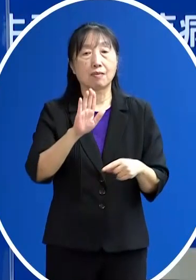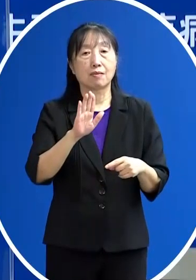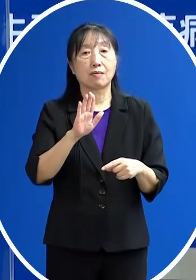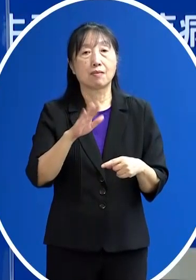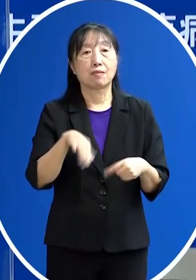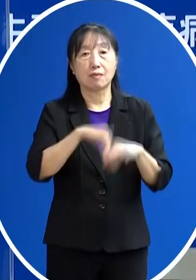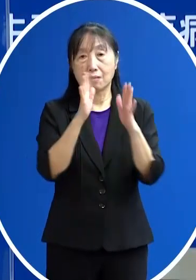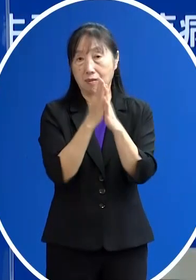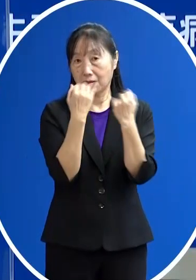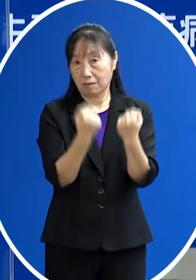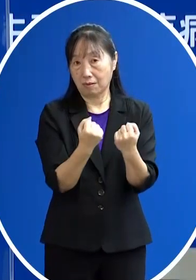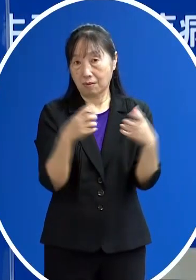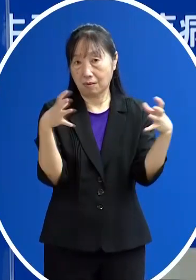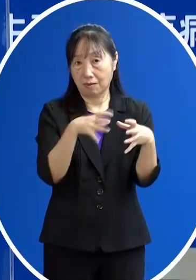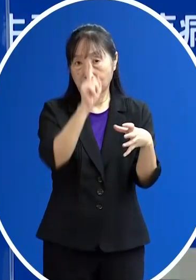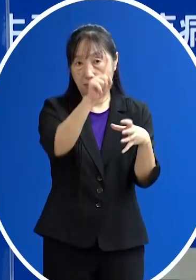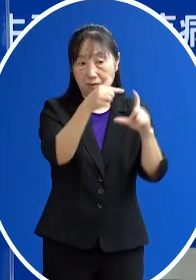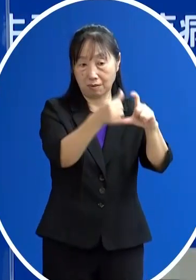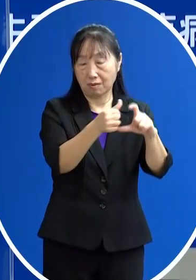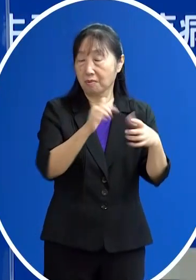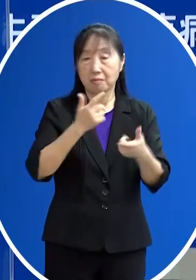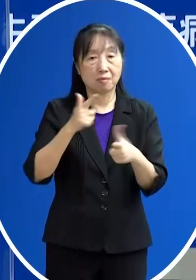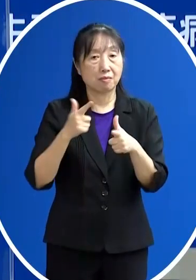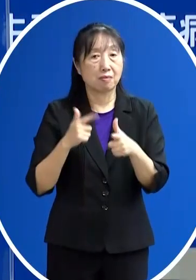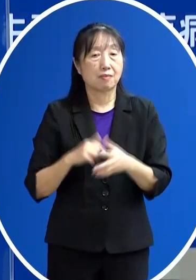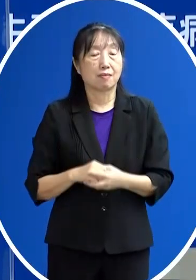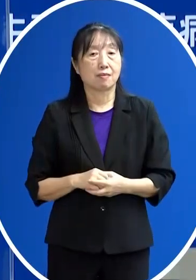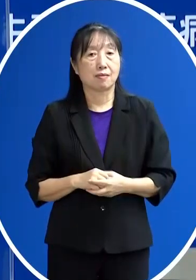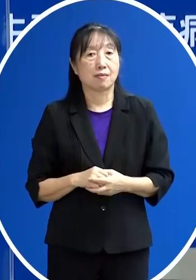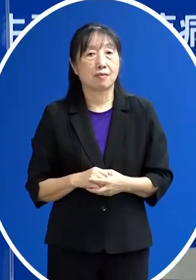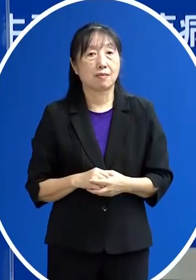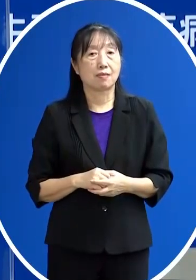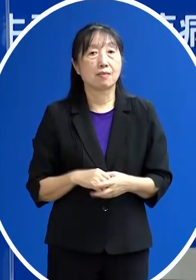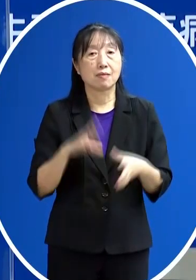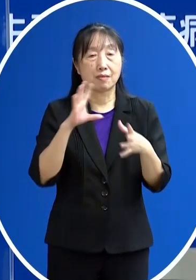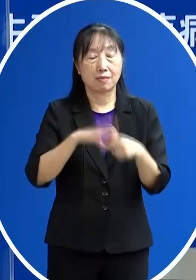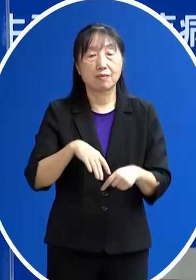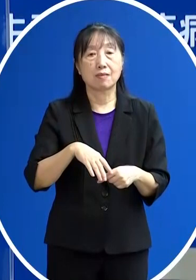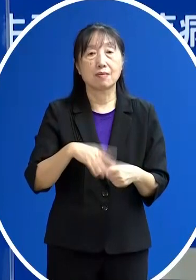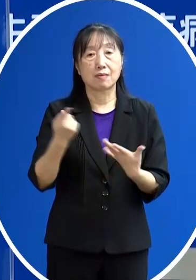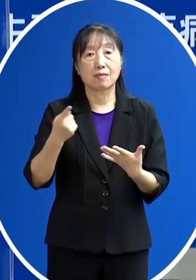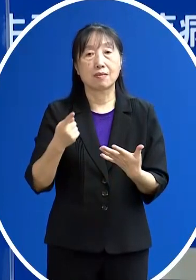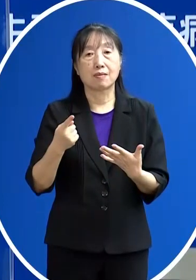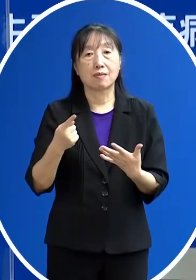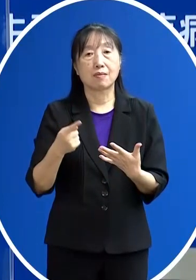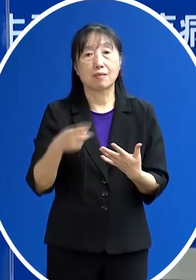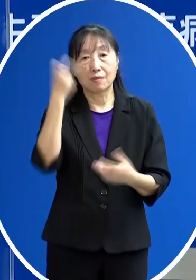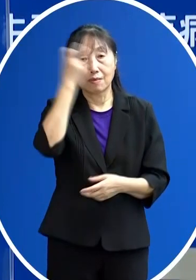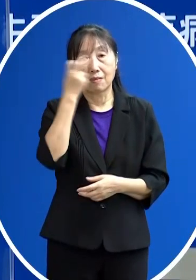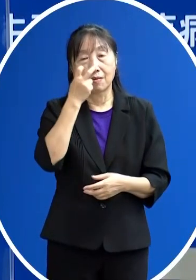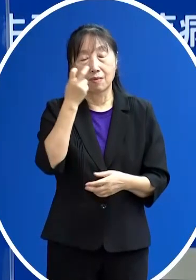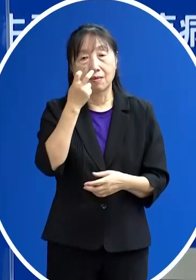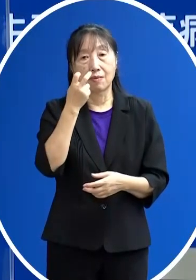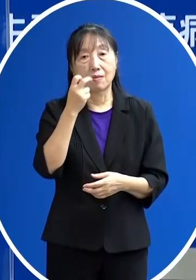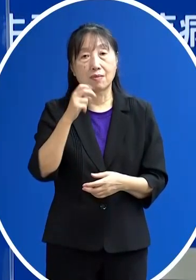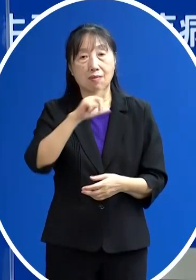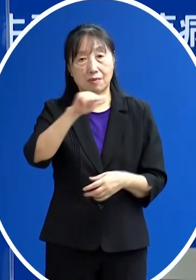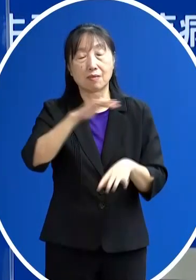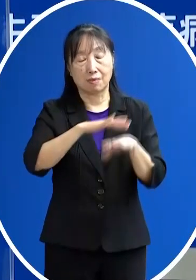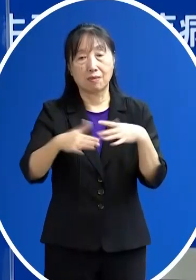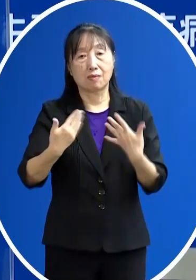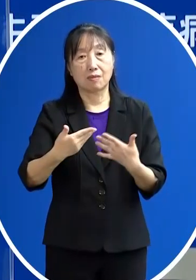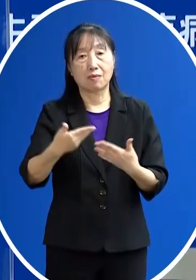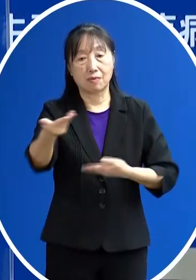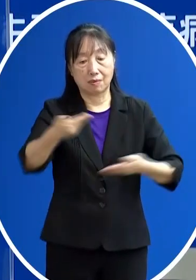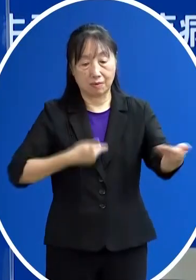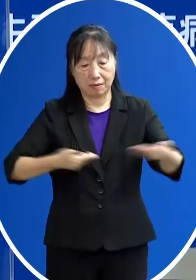都在同一个区域，所以陆续那个检体会送到我们的实验室来做定序。那因